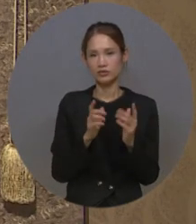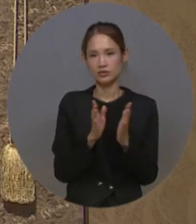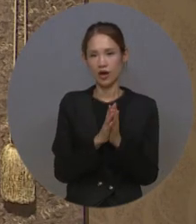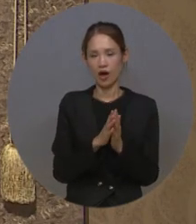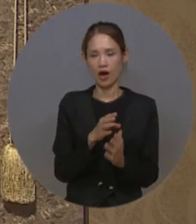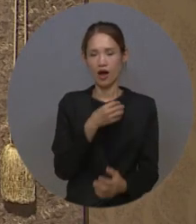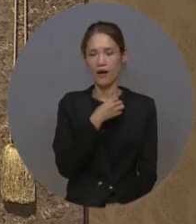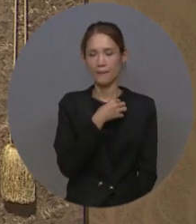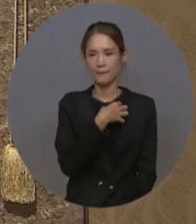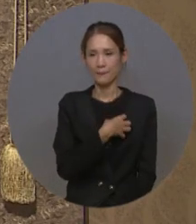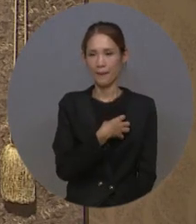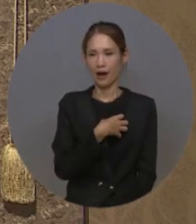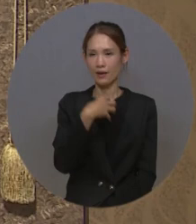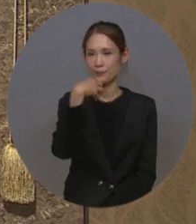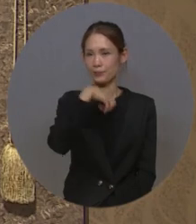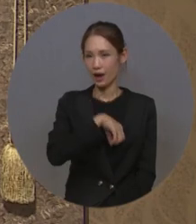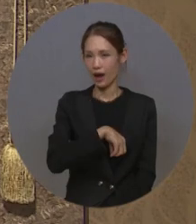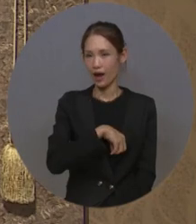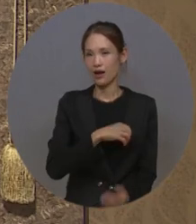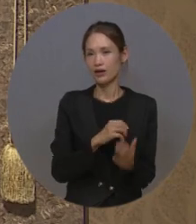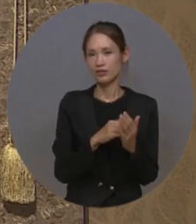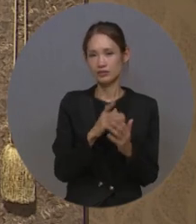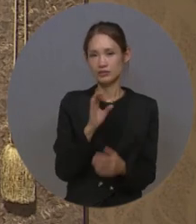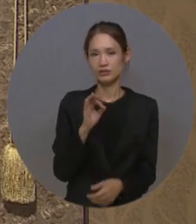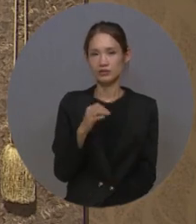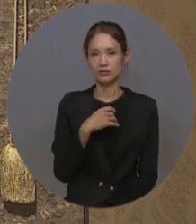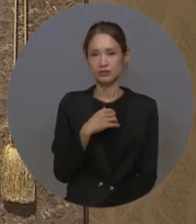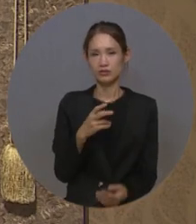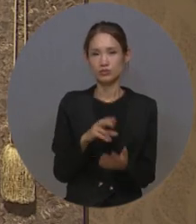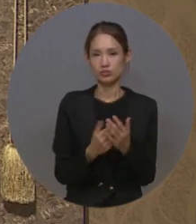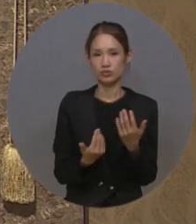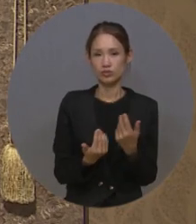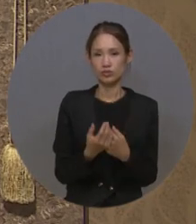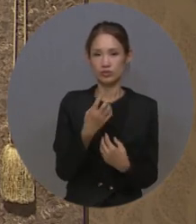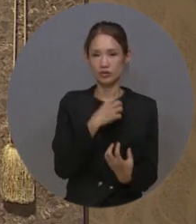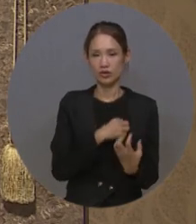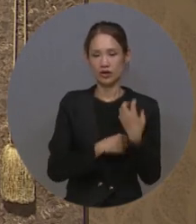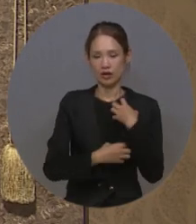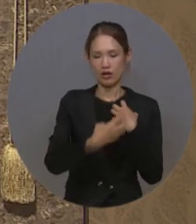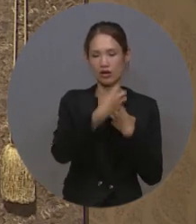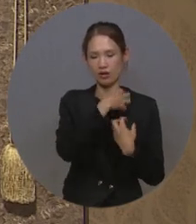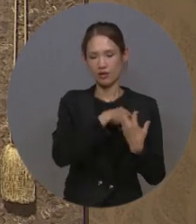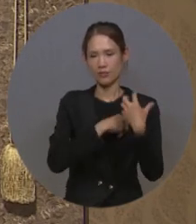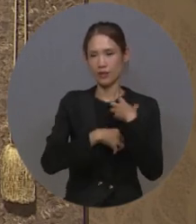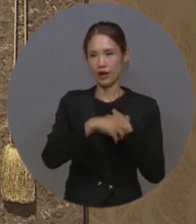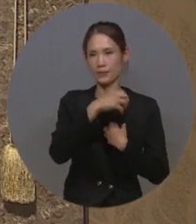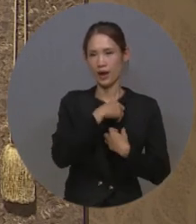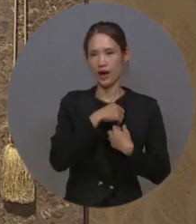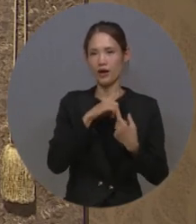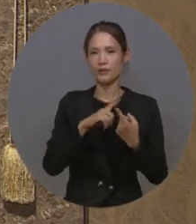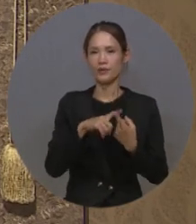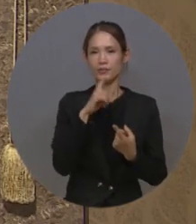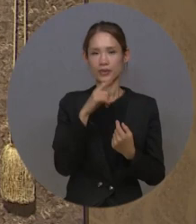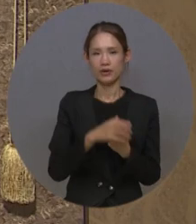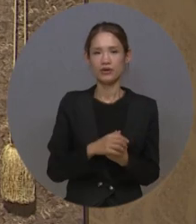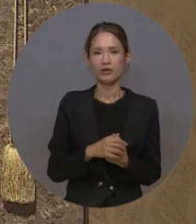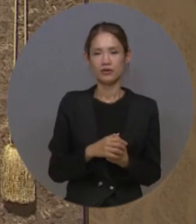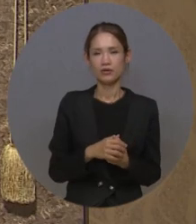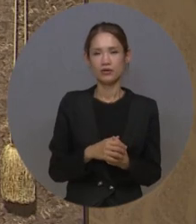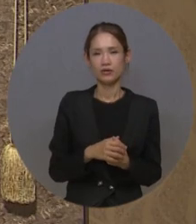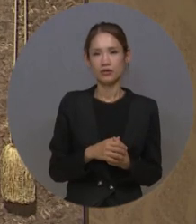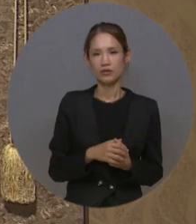폐로 들어가는 거잖아요. 근데 아무 걸림 없이 발암물질이 다 폐에다가 된 거예요. 네. 근데